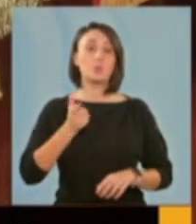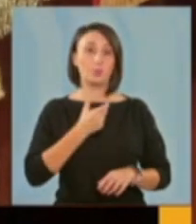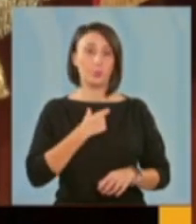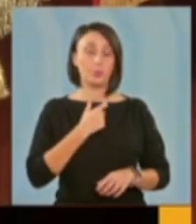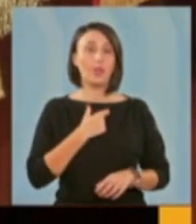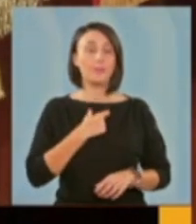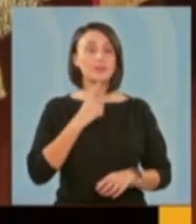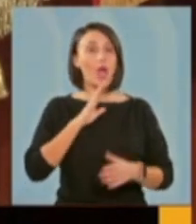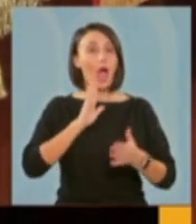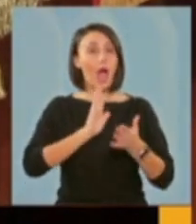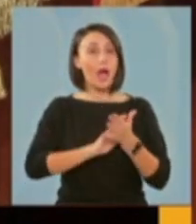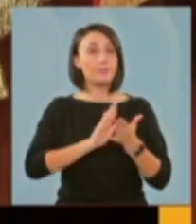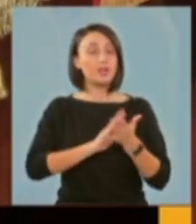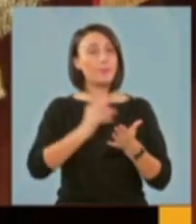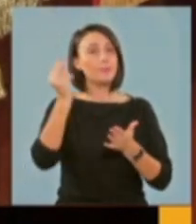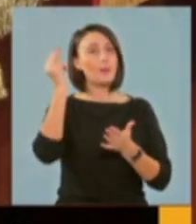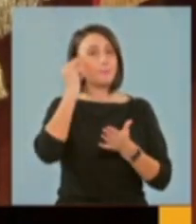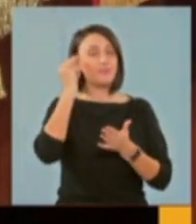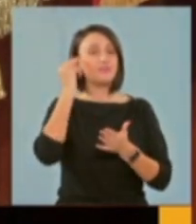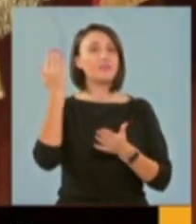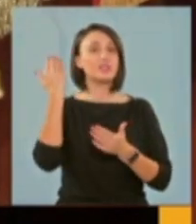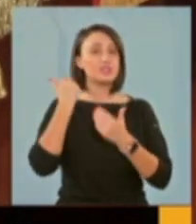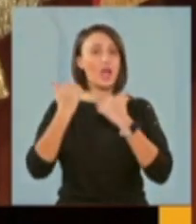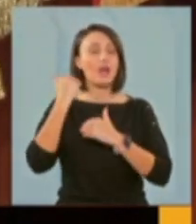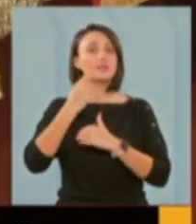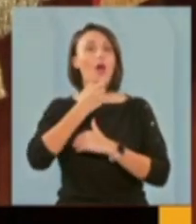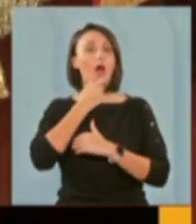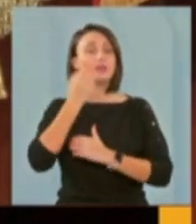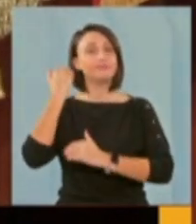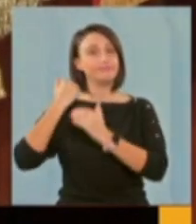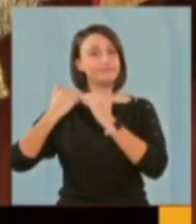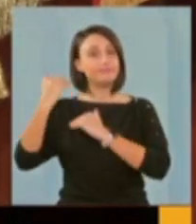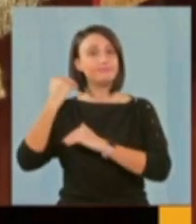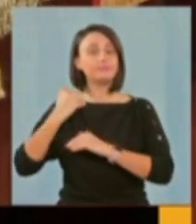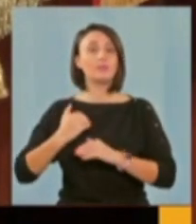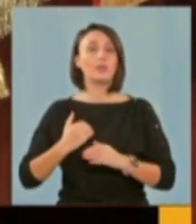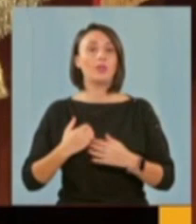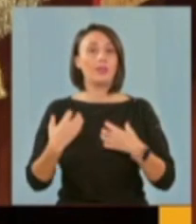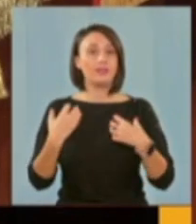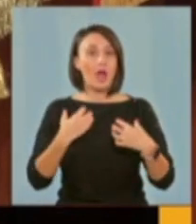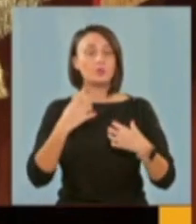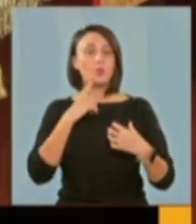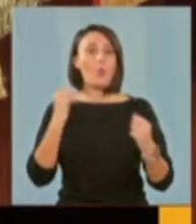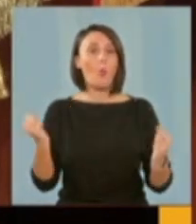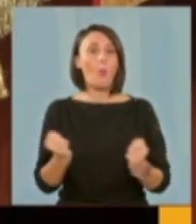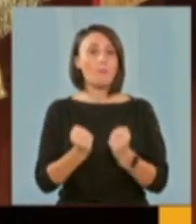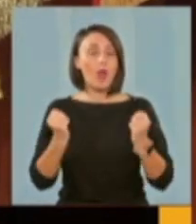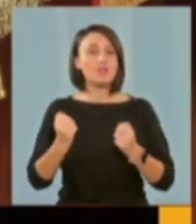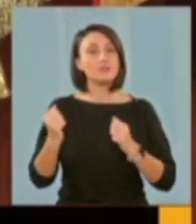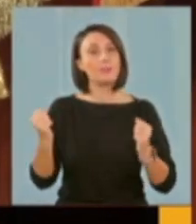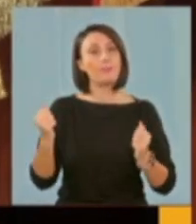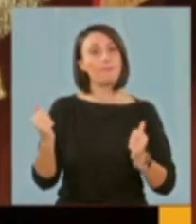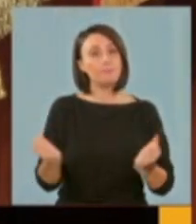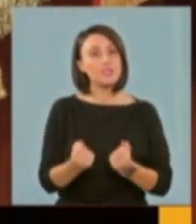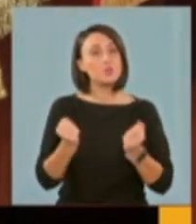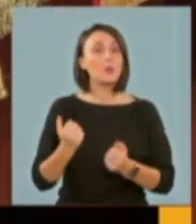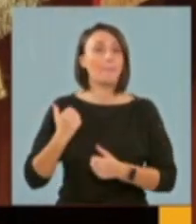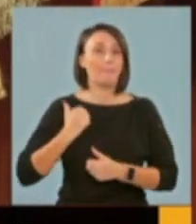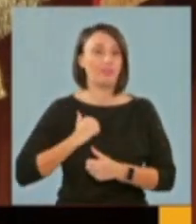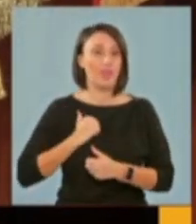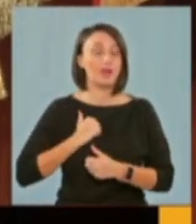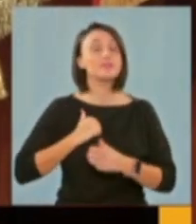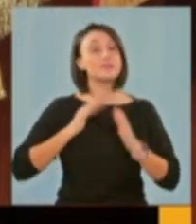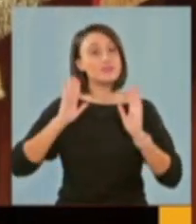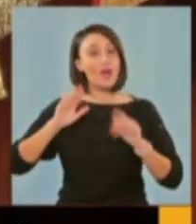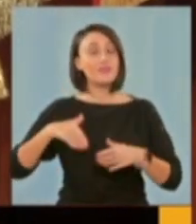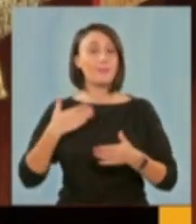să aplicăm din lecțiile învățate în anii pe care i-am petrecut în teatrele de operații și să avem